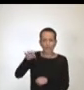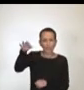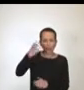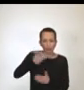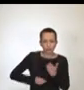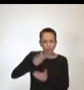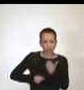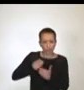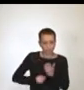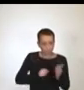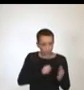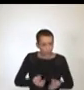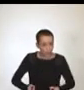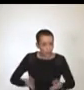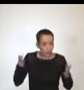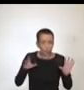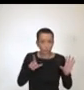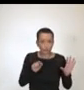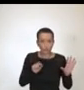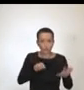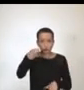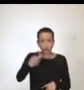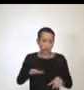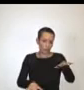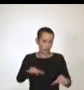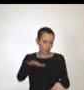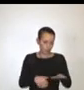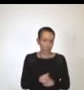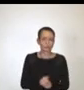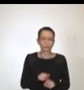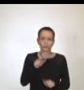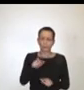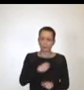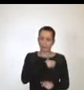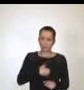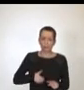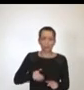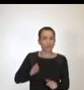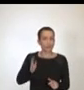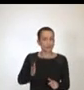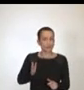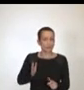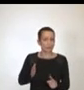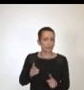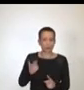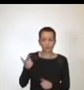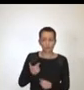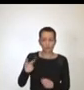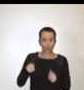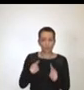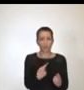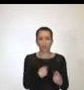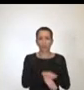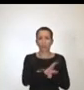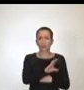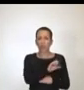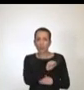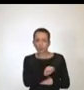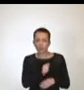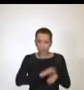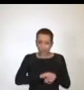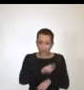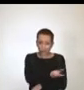trop élevé, 70% en moyenne. Les maires de Bordeaux n'ayant participé qu'à 2 séances du COS sur les